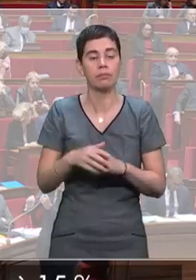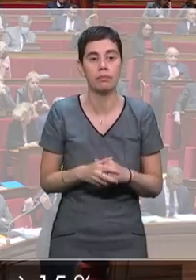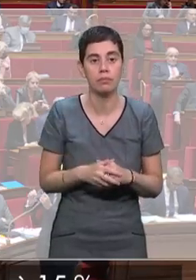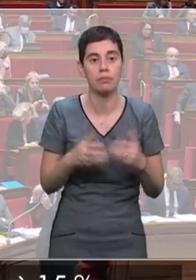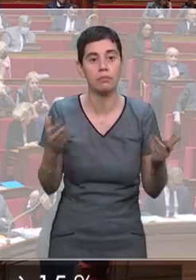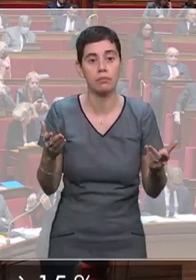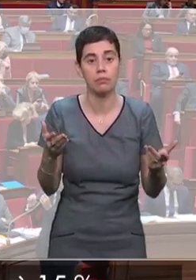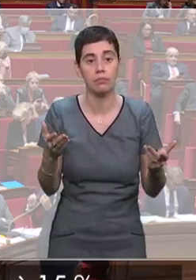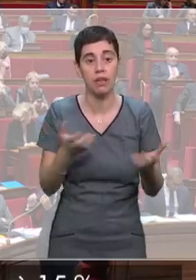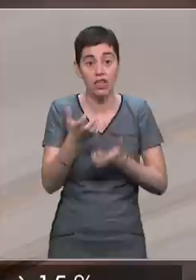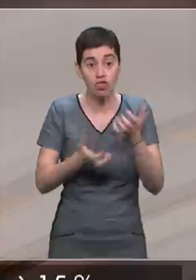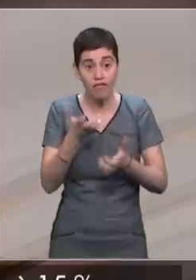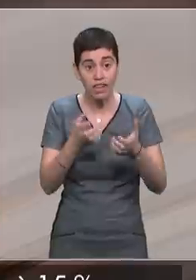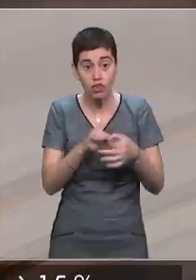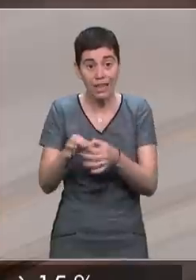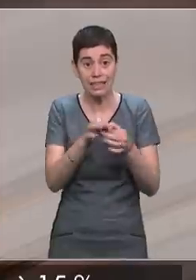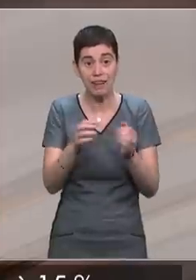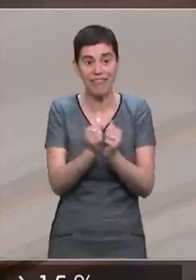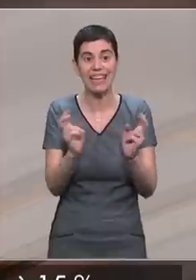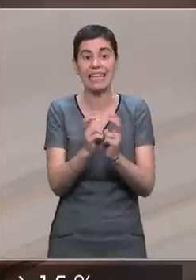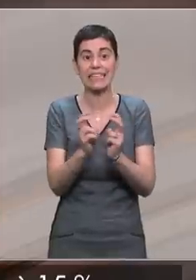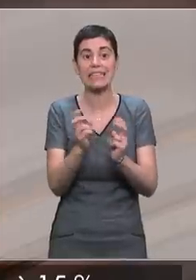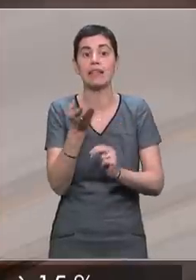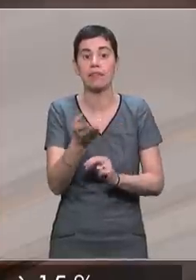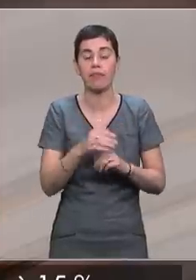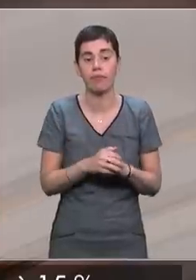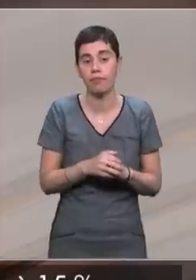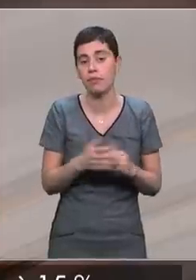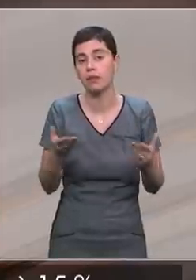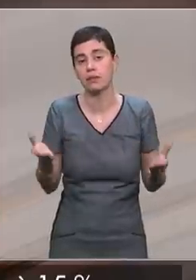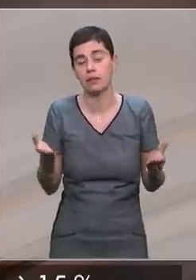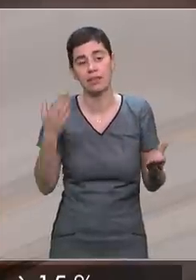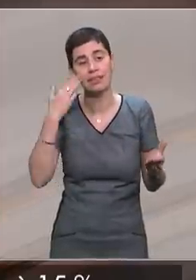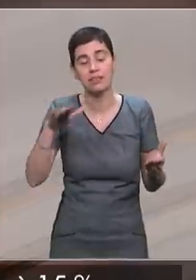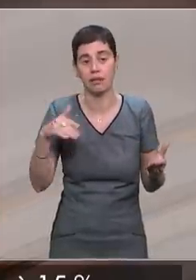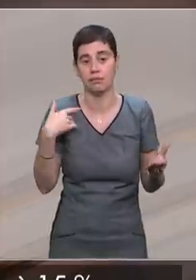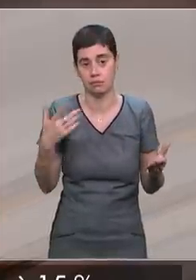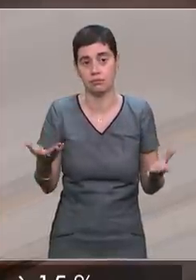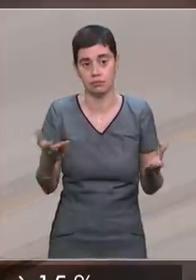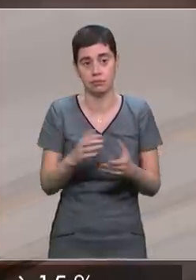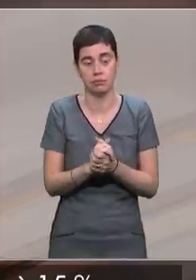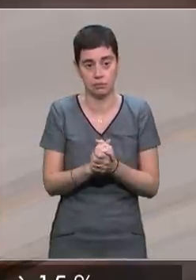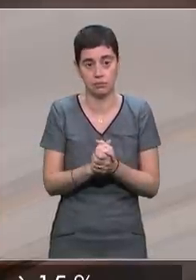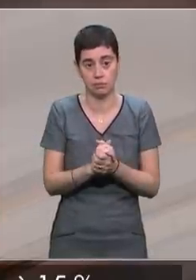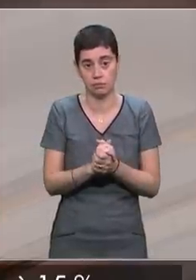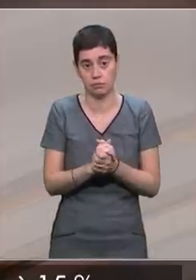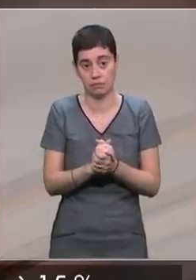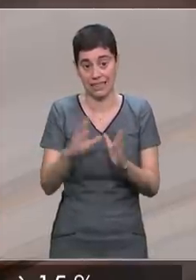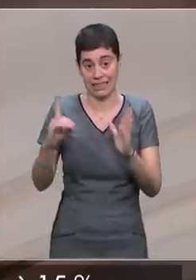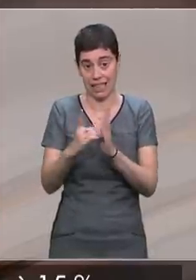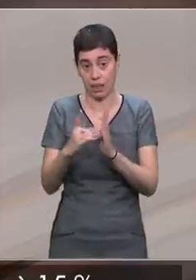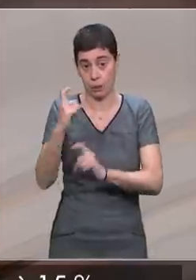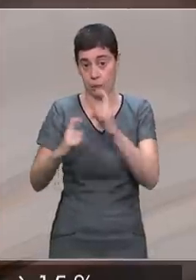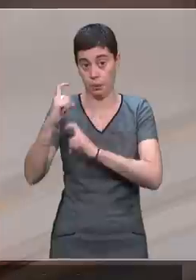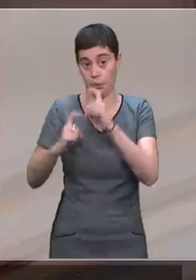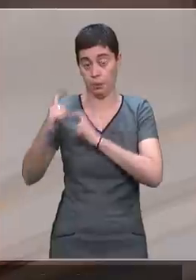chauffage collectif à l'électricité, pour lequel c'est une question de jours avant que le décret rétroactif